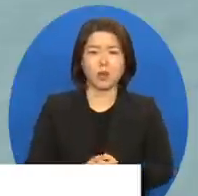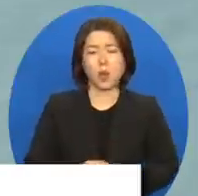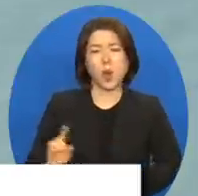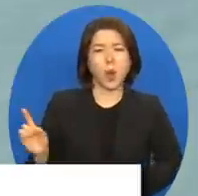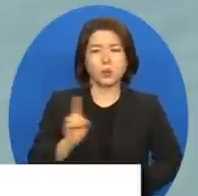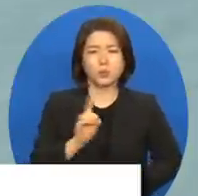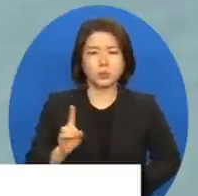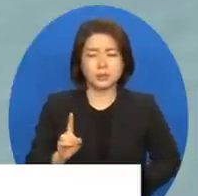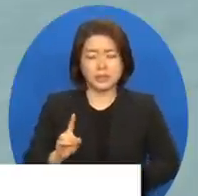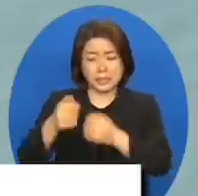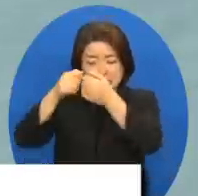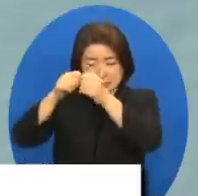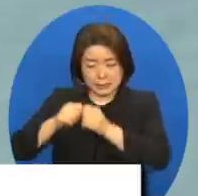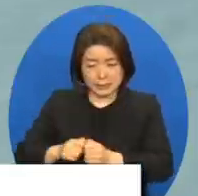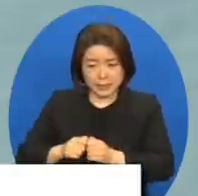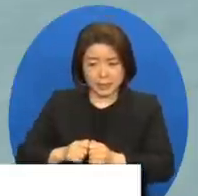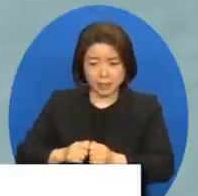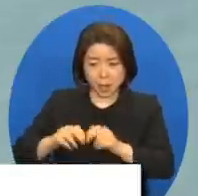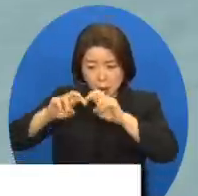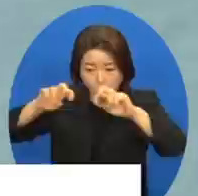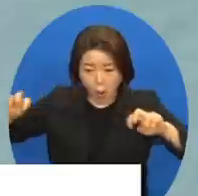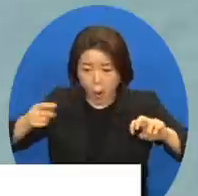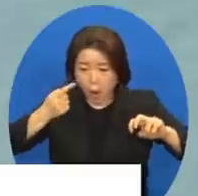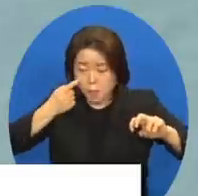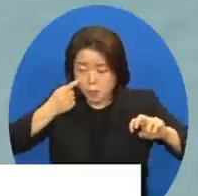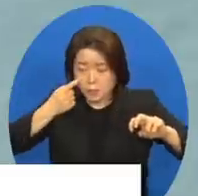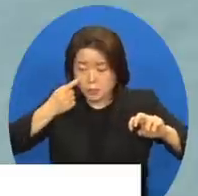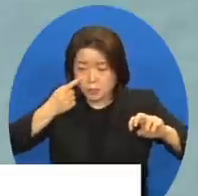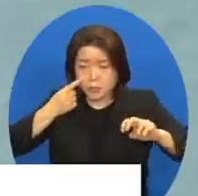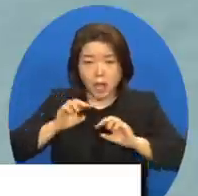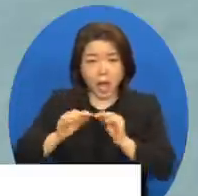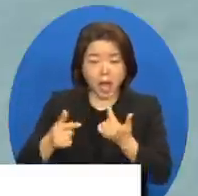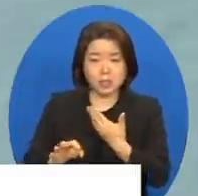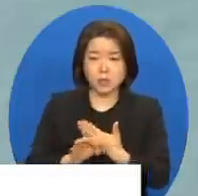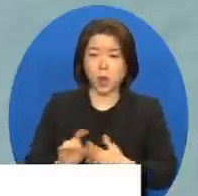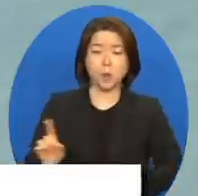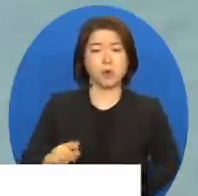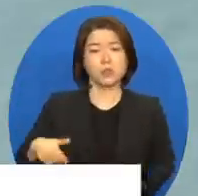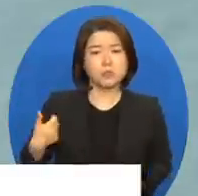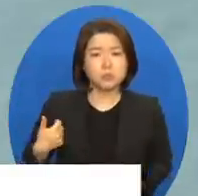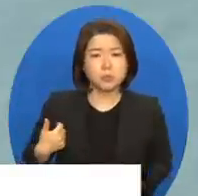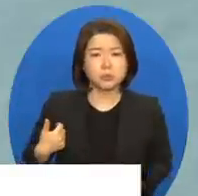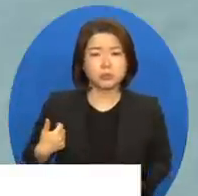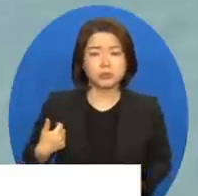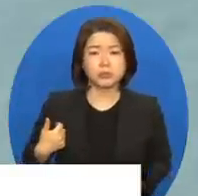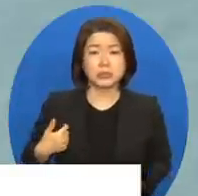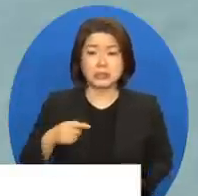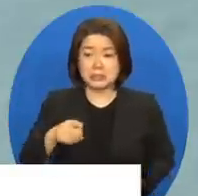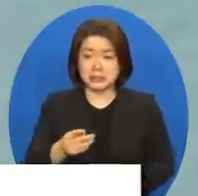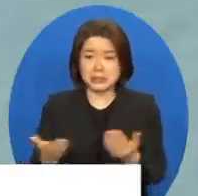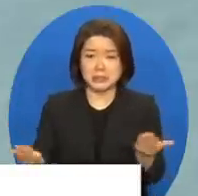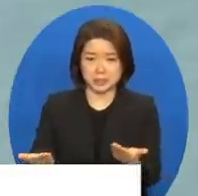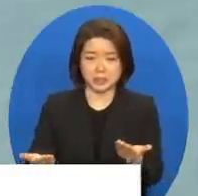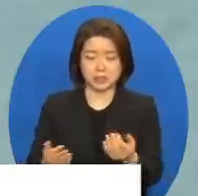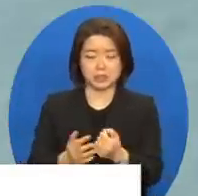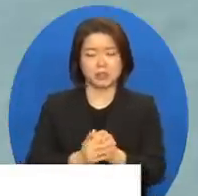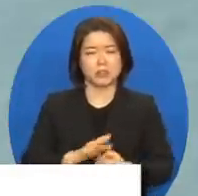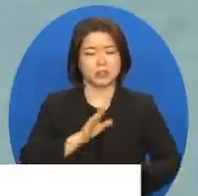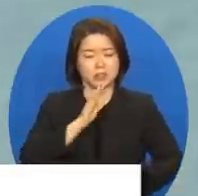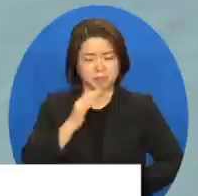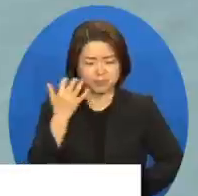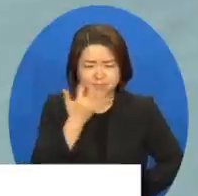도대체 자세히 알아보지 않으면 그게 무슨 사건인지도 제대로 알기 어려운 정말